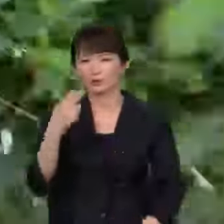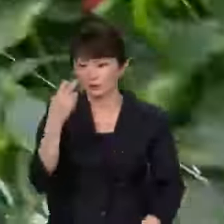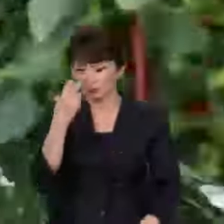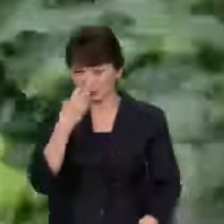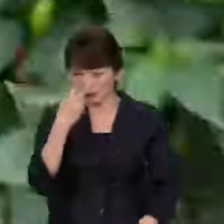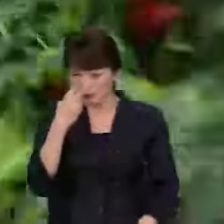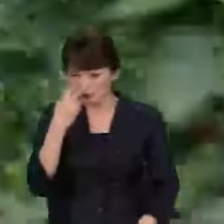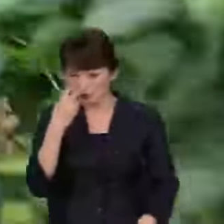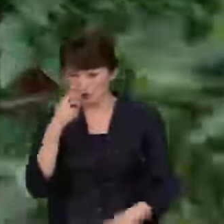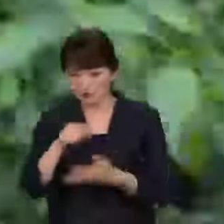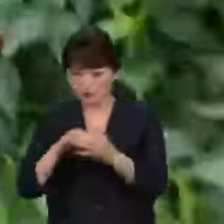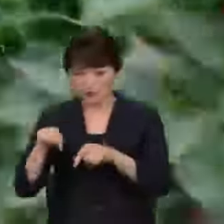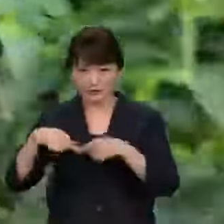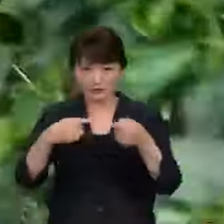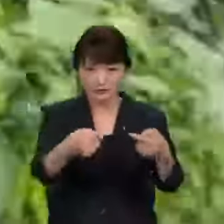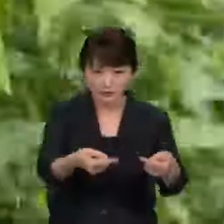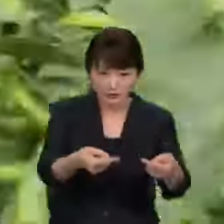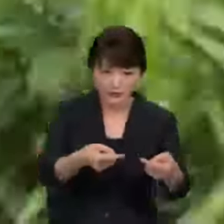한번 손을 보태보겠습니다.